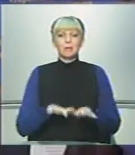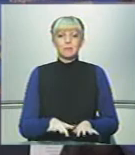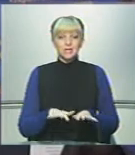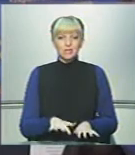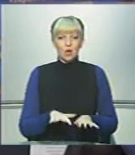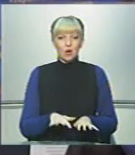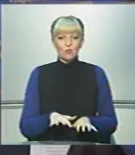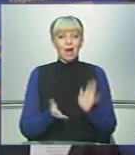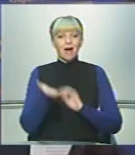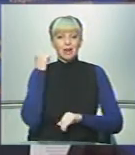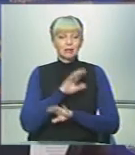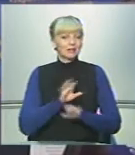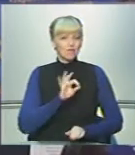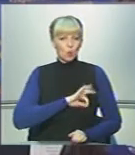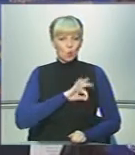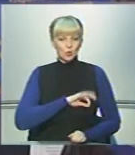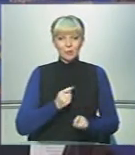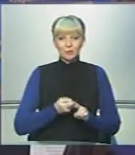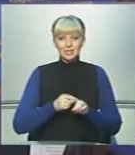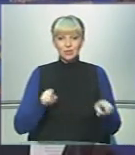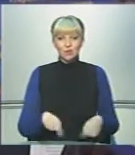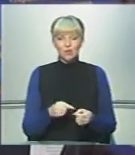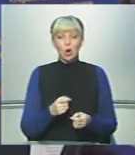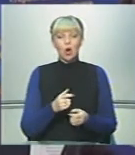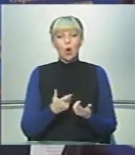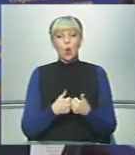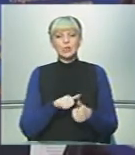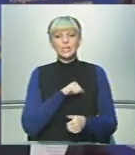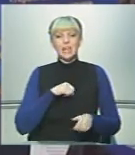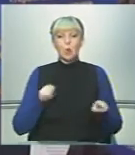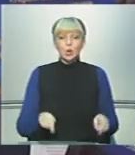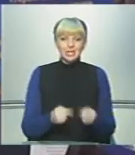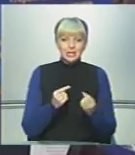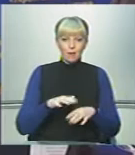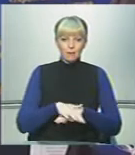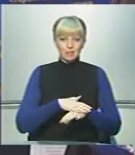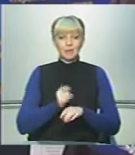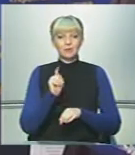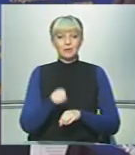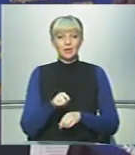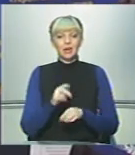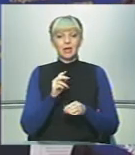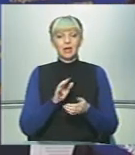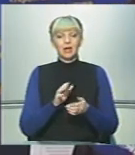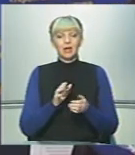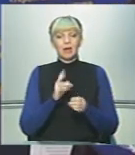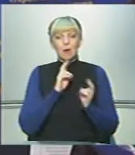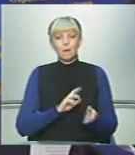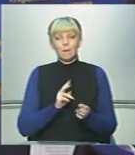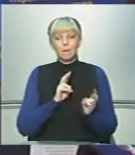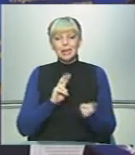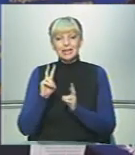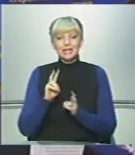місцевості раніше не використовувалися. Це і створення органів самоорганізації населення, і ті ж петиції, про які ми чуємо в